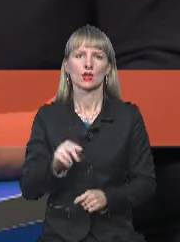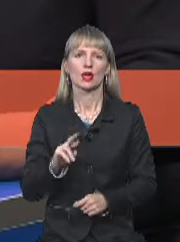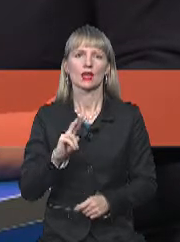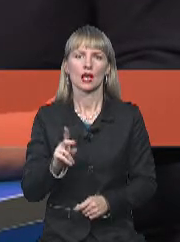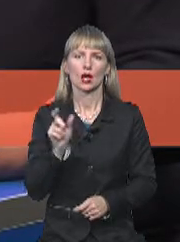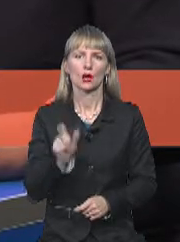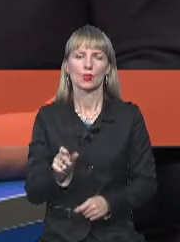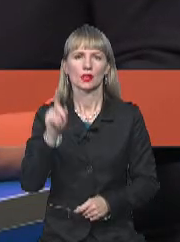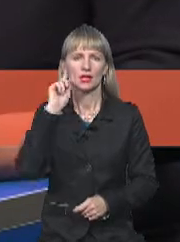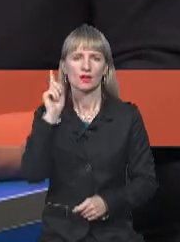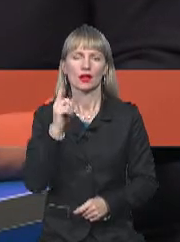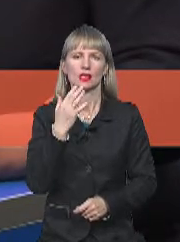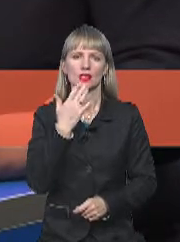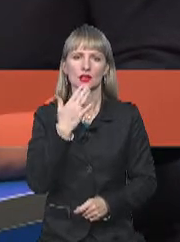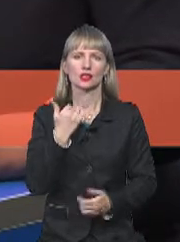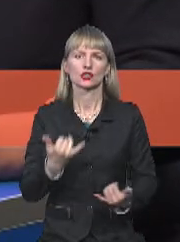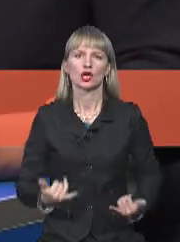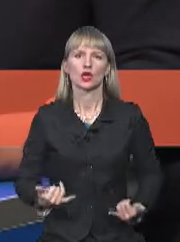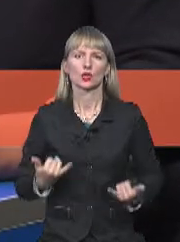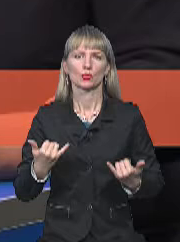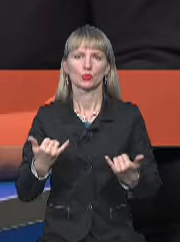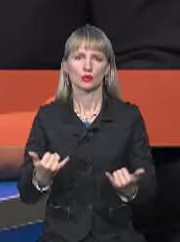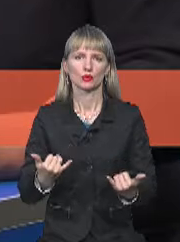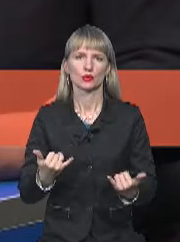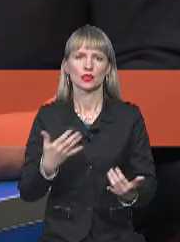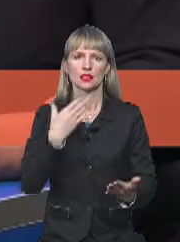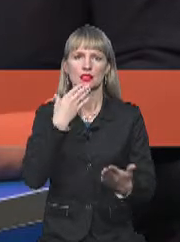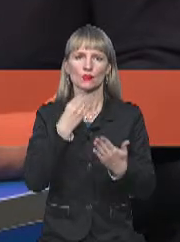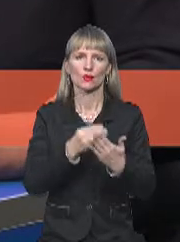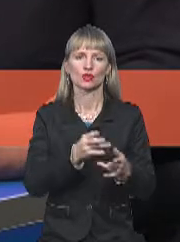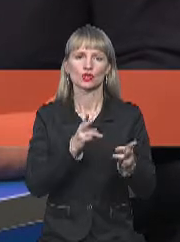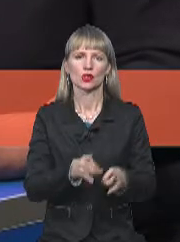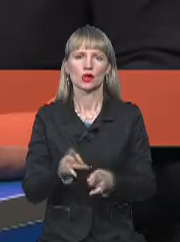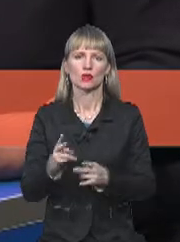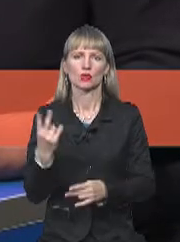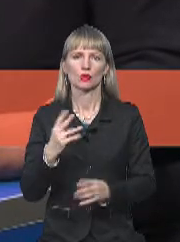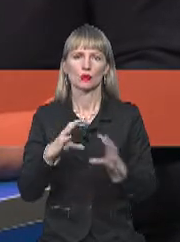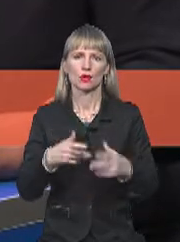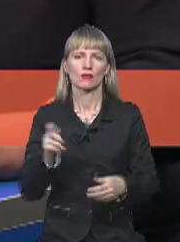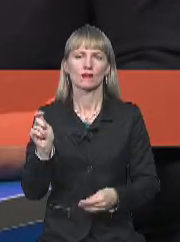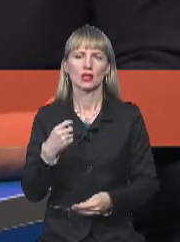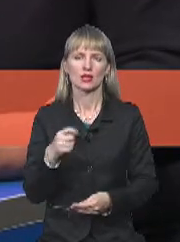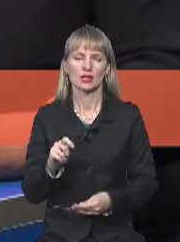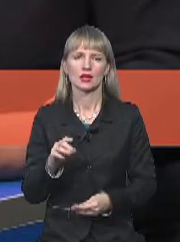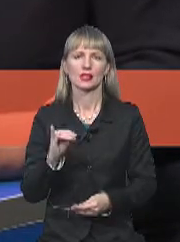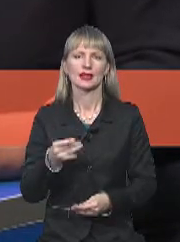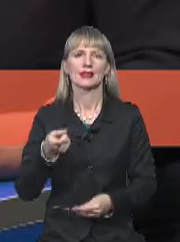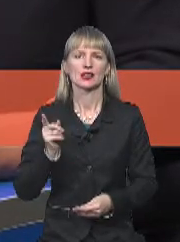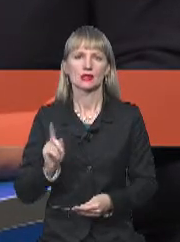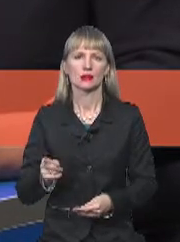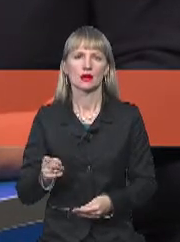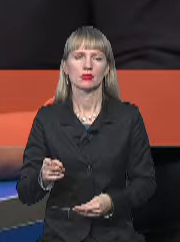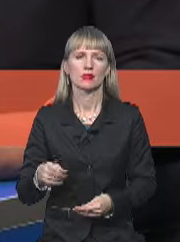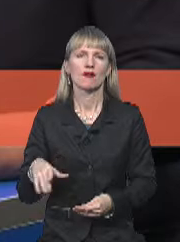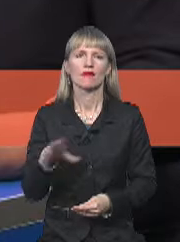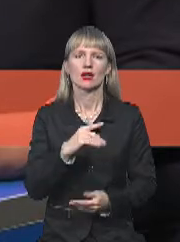як люди єврейської національності шанують свої жертви Другої світової війни. І насправді